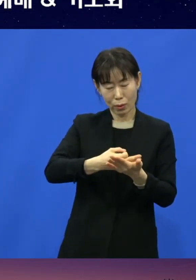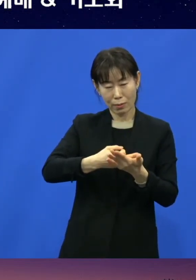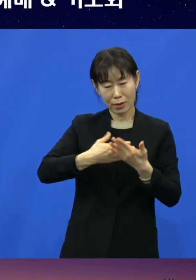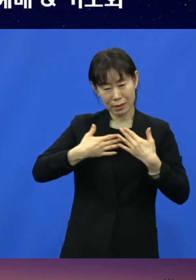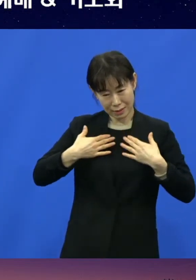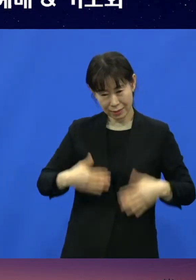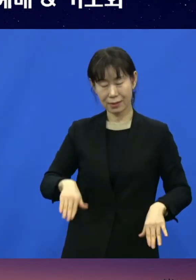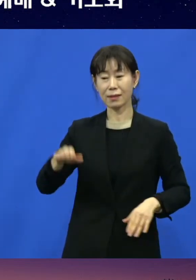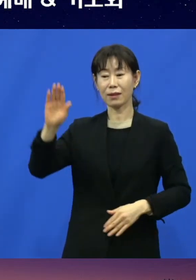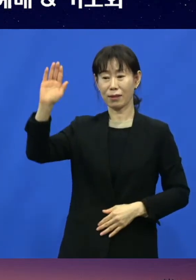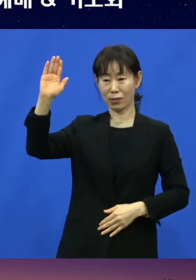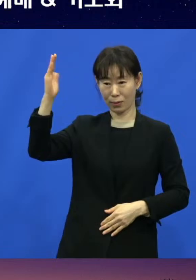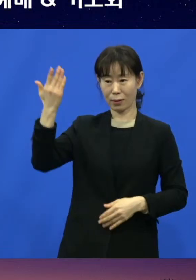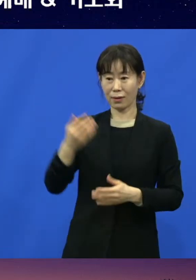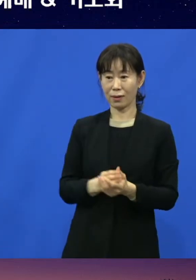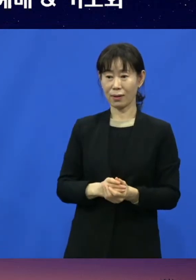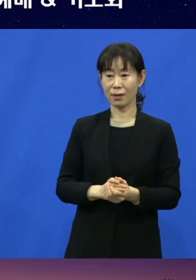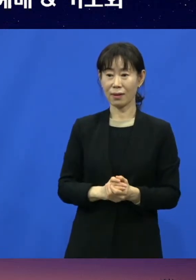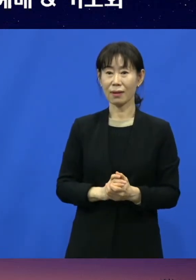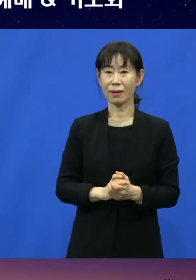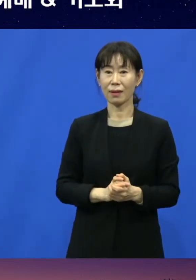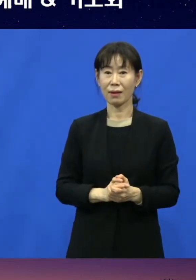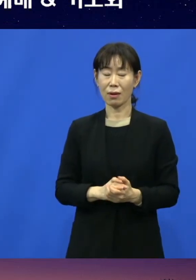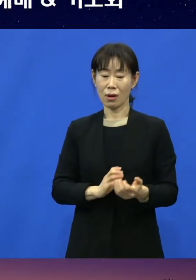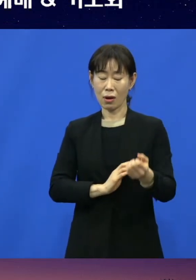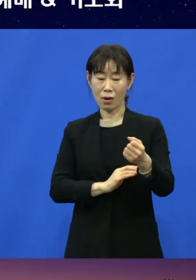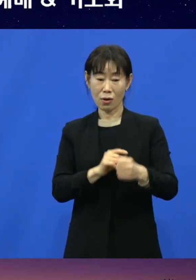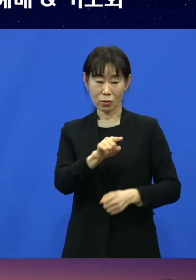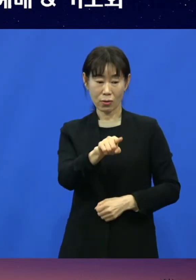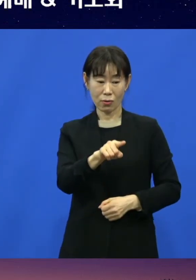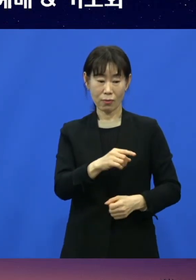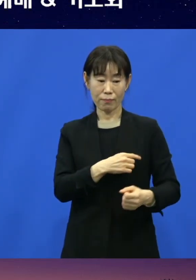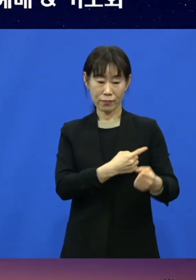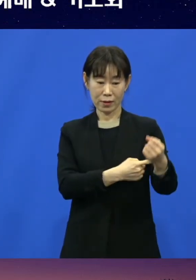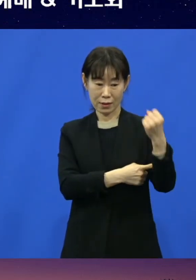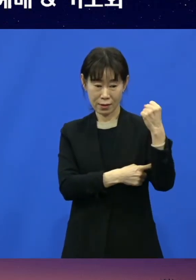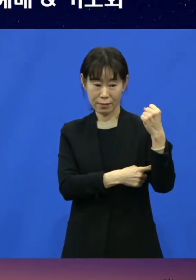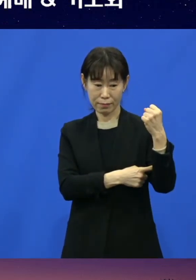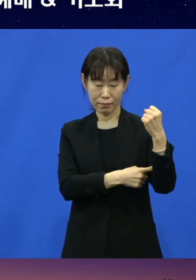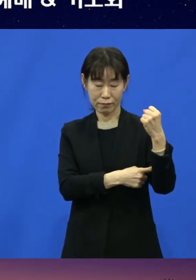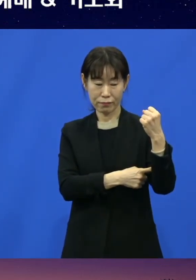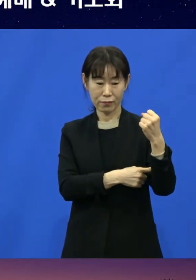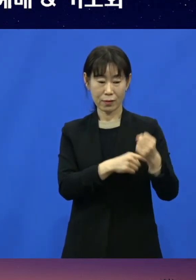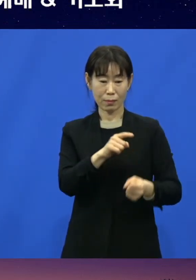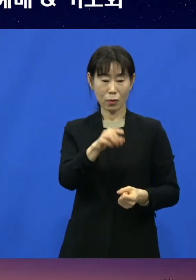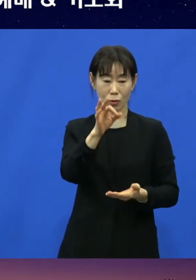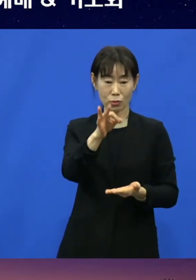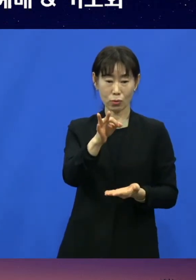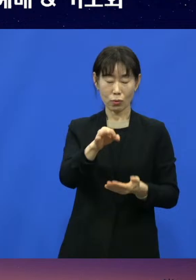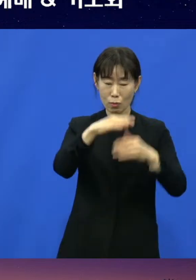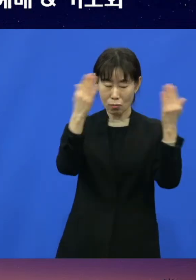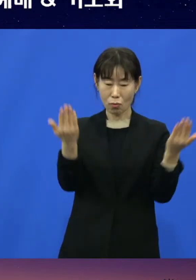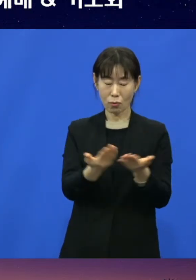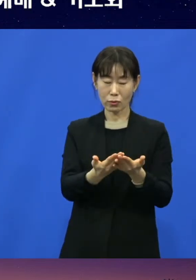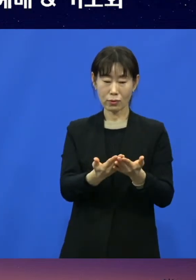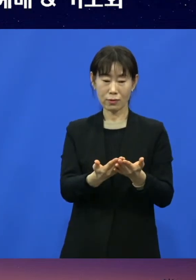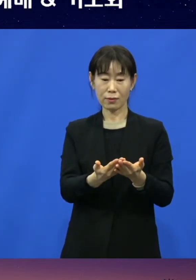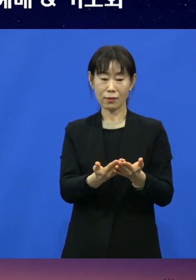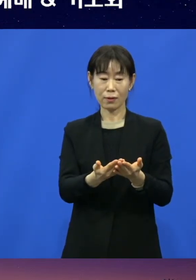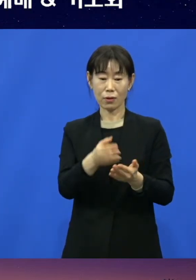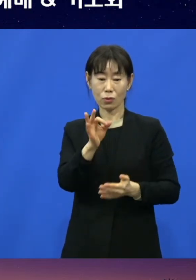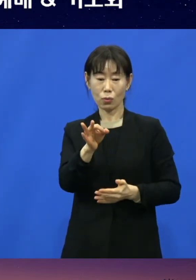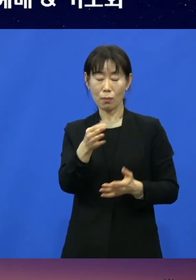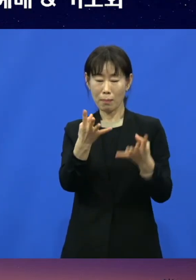권력을 제공한다 그러면 그냥 열심히 죽을 똥 살 똥 충성하죠. 그냥 일시적인 거예요.